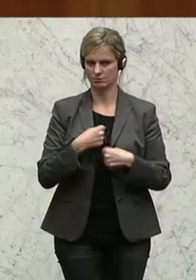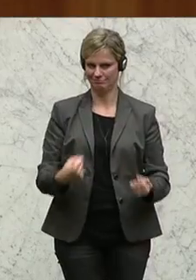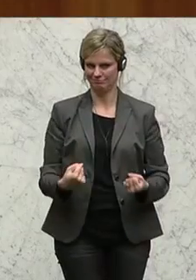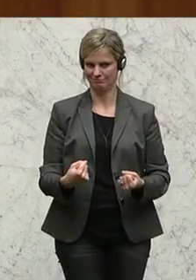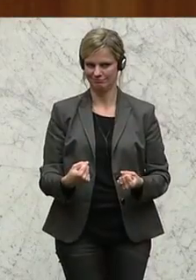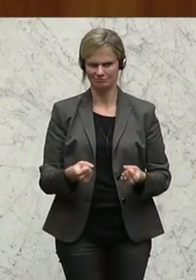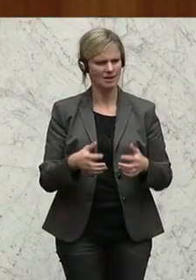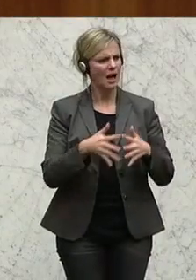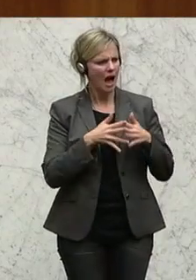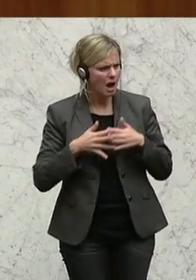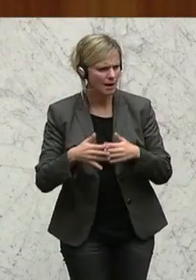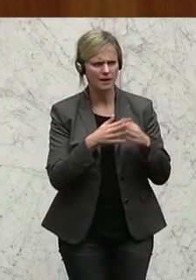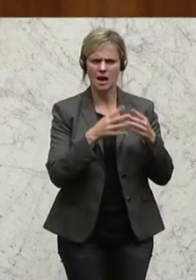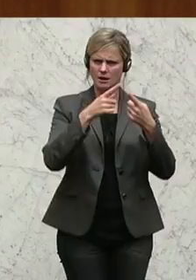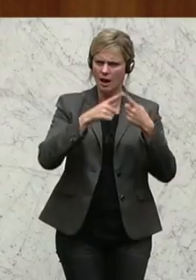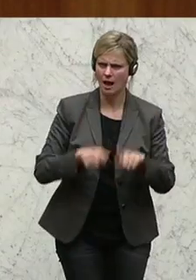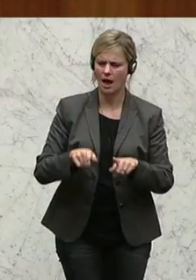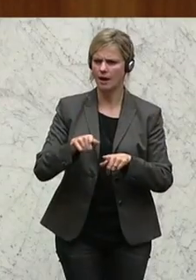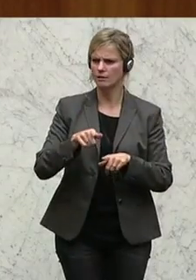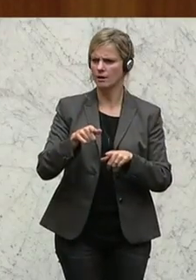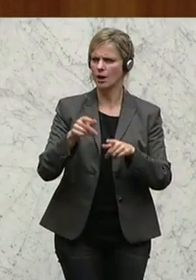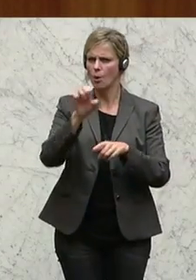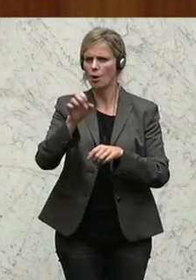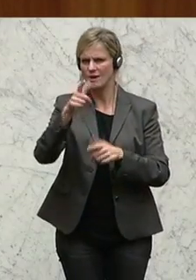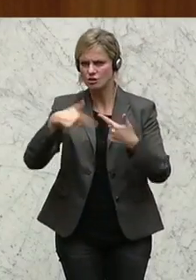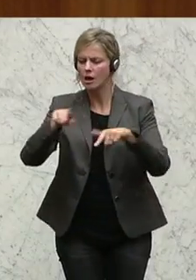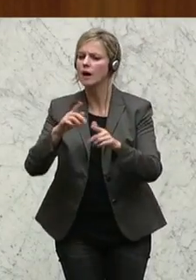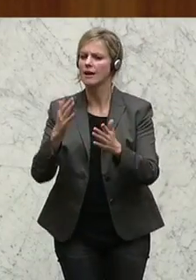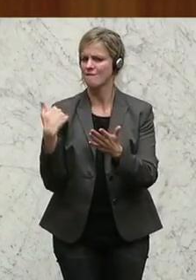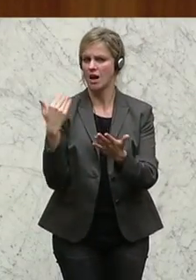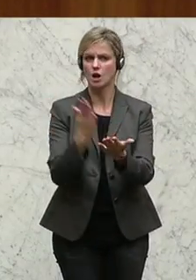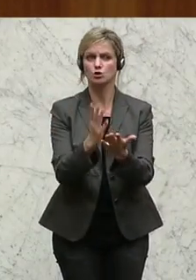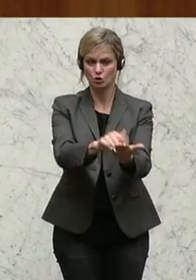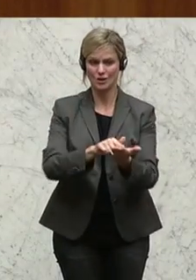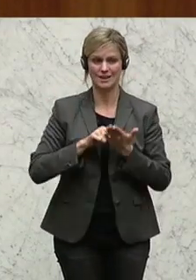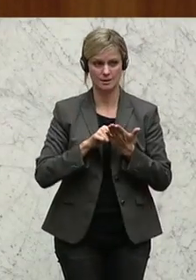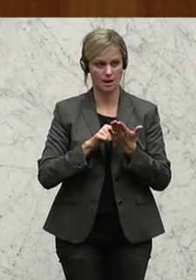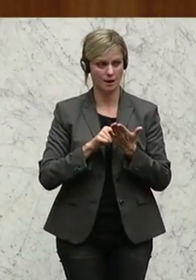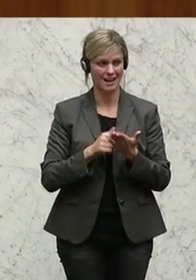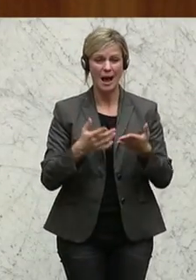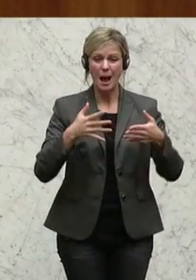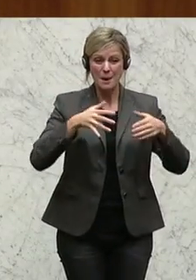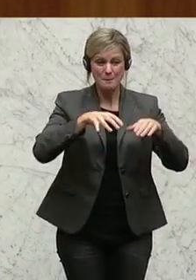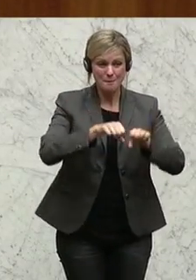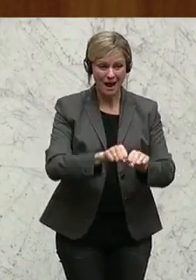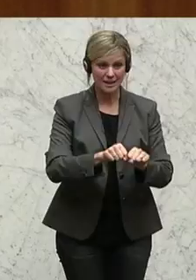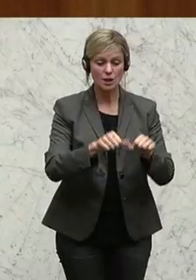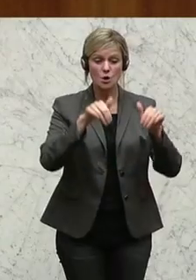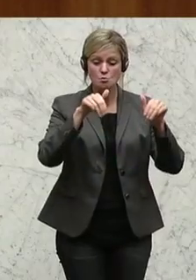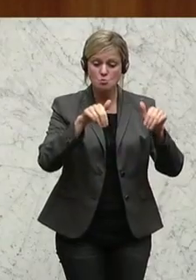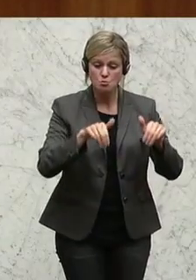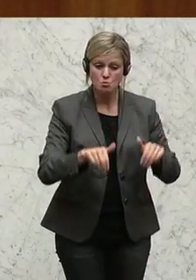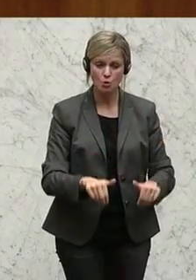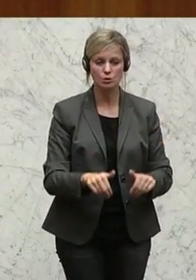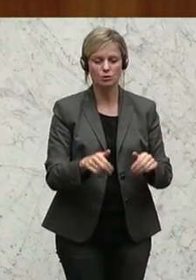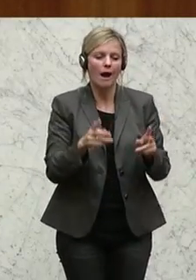Amerikaner haben, so wie es manche andere europäische Länder auch schon gezeigt haben, dass wir Banken sterben lassen